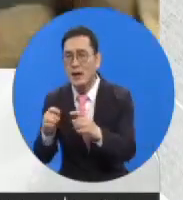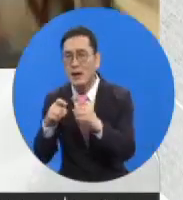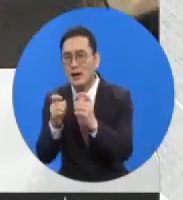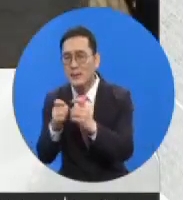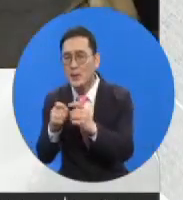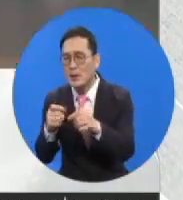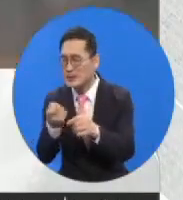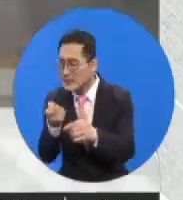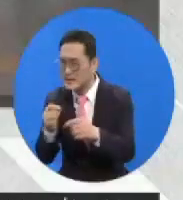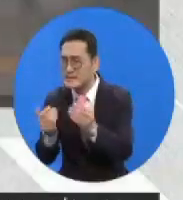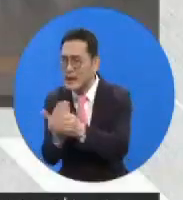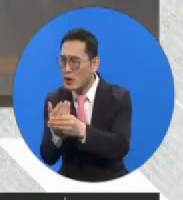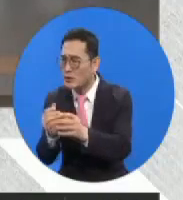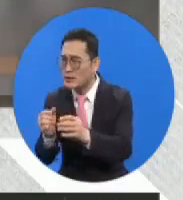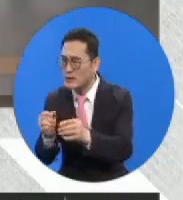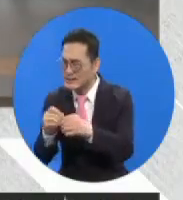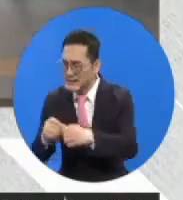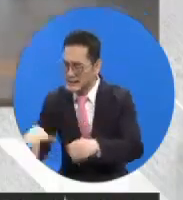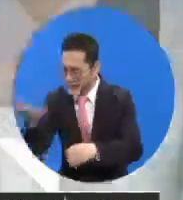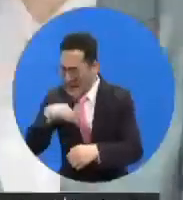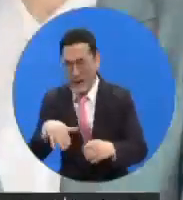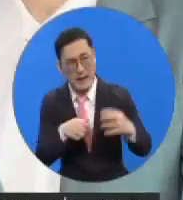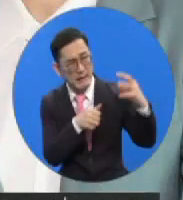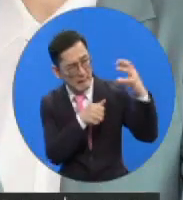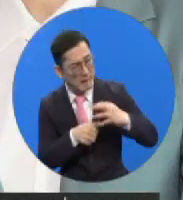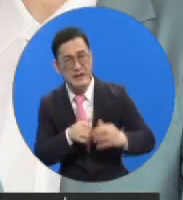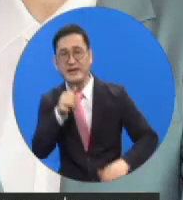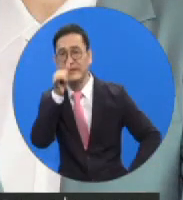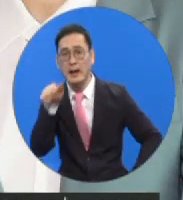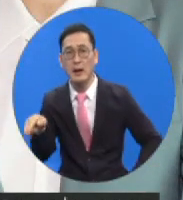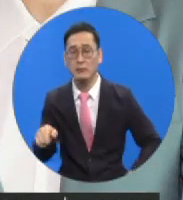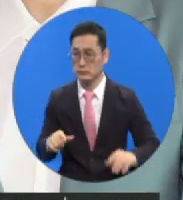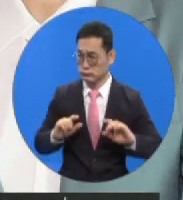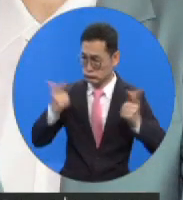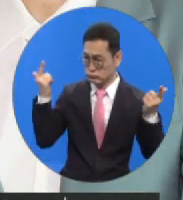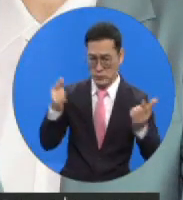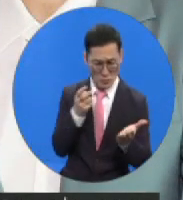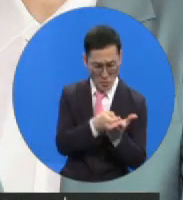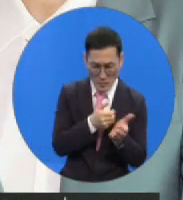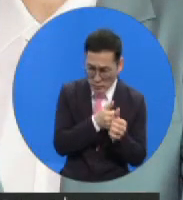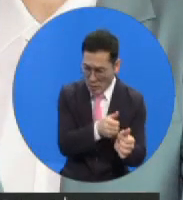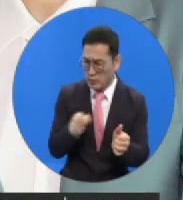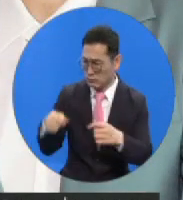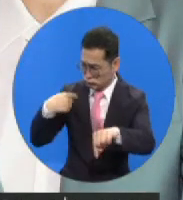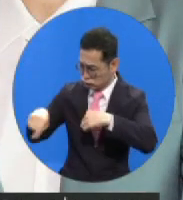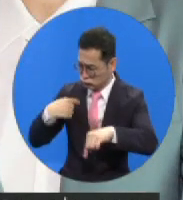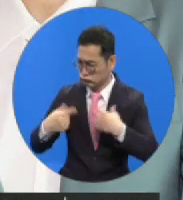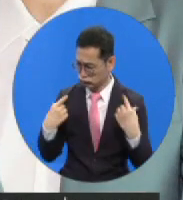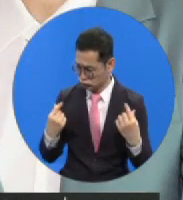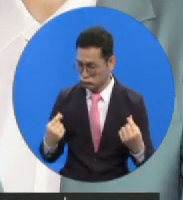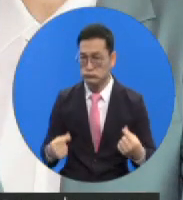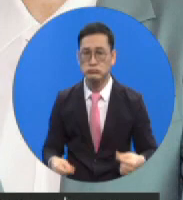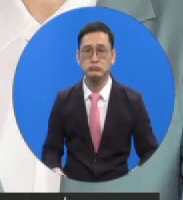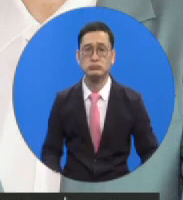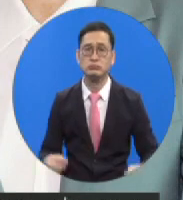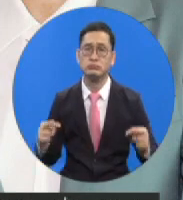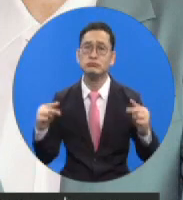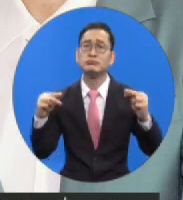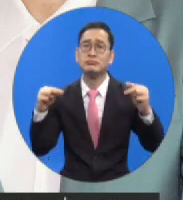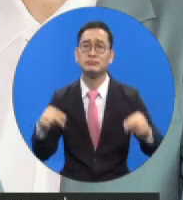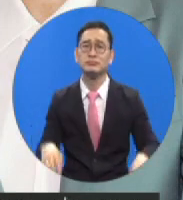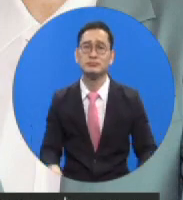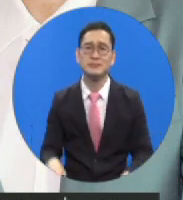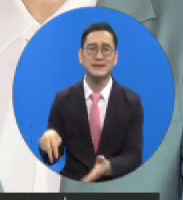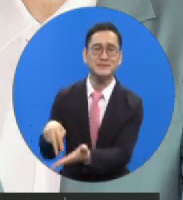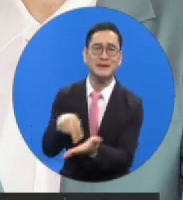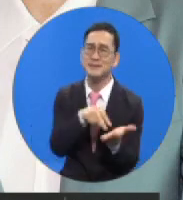추 장관은 네. 무슨 말이냐 나는 그런 적 없다 법대로 다 이게 진행을 해왔다라는 거죠. 그렇군요.